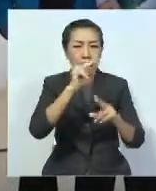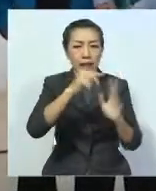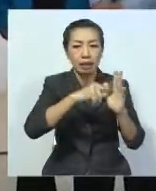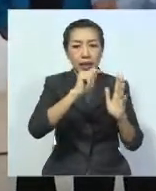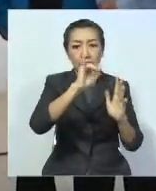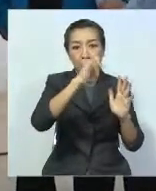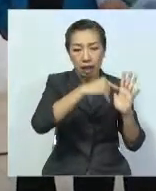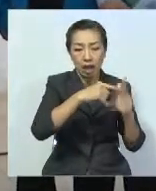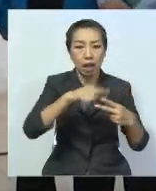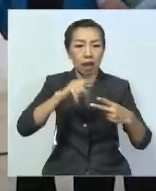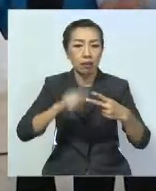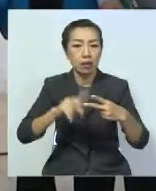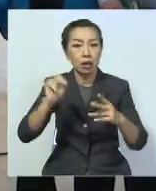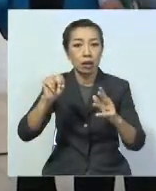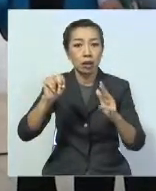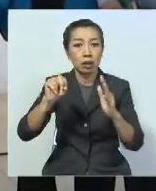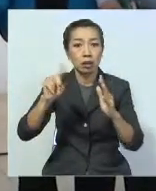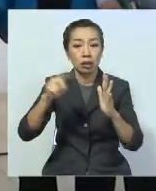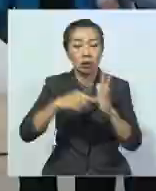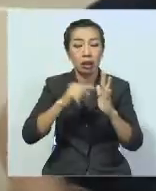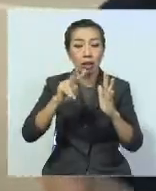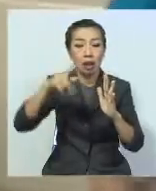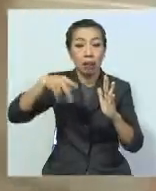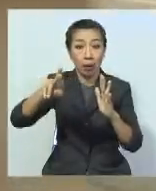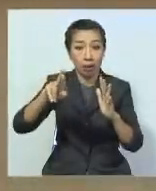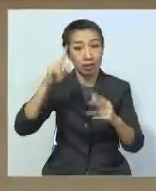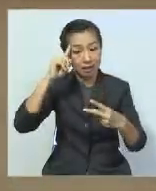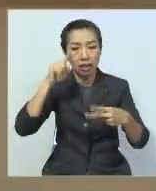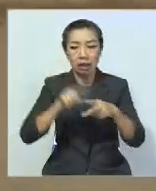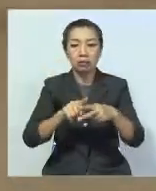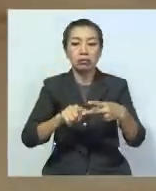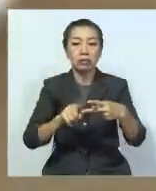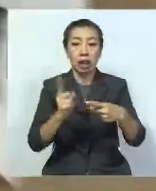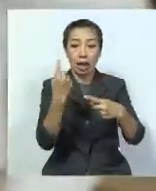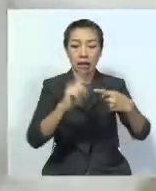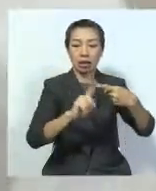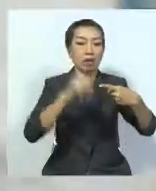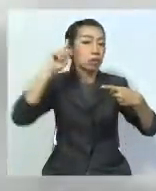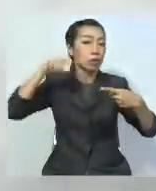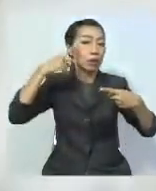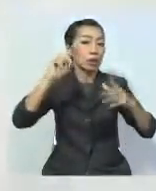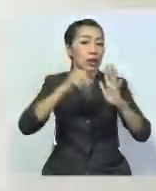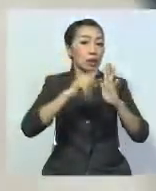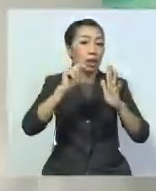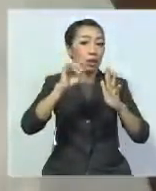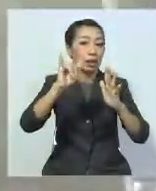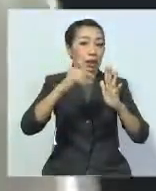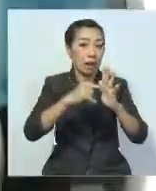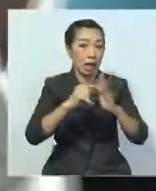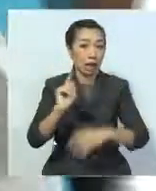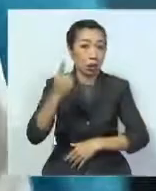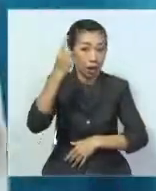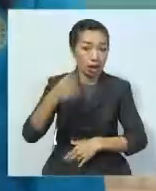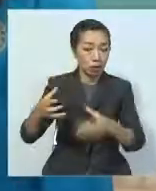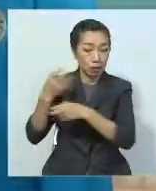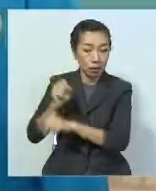ลสุนทร คือทั้งสองท่านเนี่ยตอนแรกเนี่ยโดยเฉพาะคุณณัฐยาเนี่ยตอนแรกเนี่ยไปเขียนใบลาออก